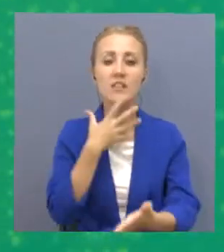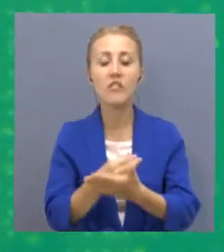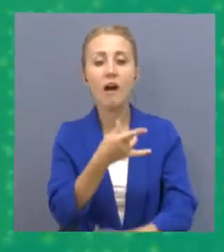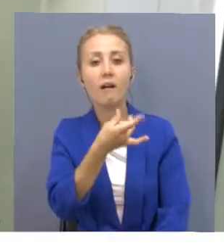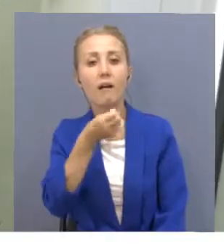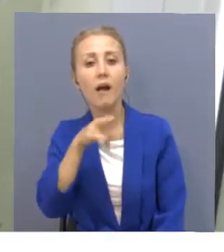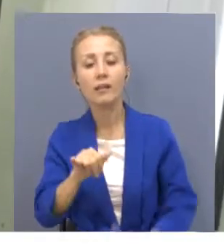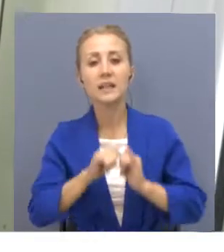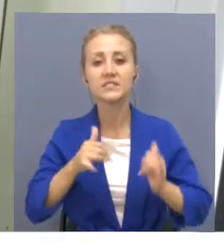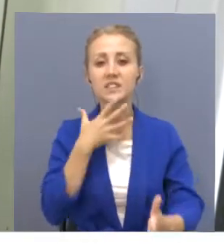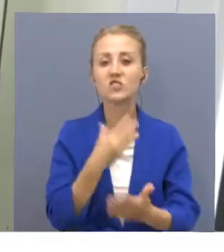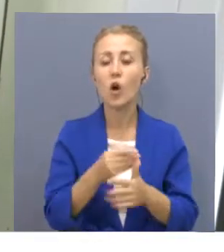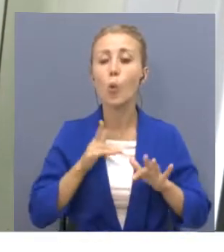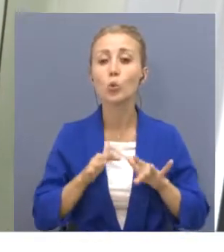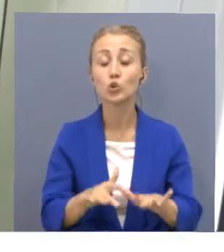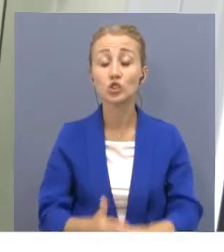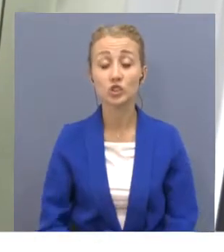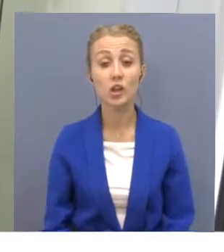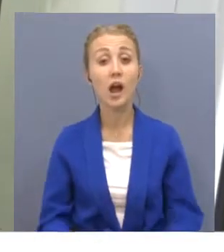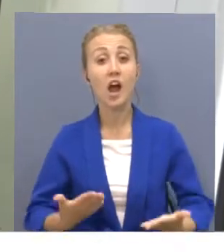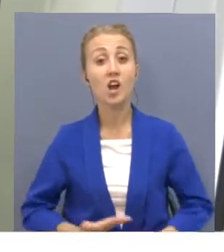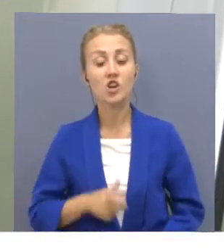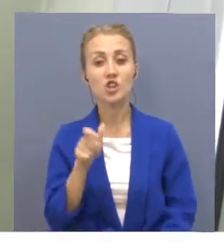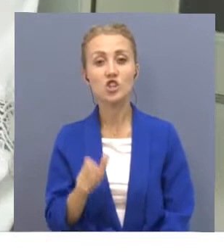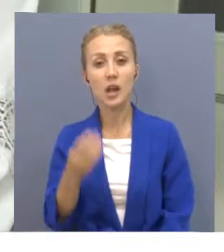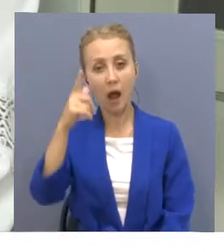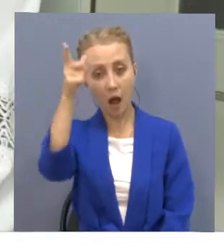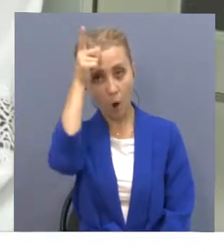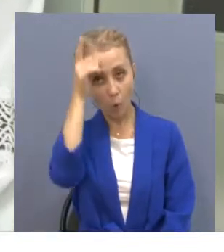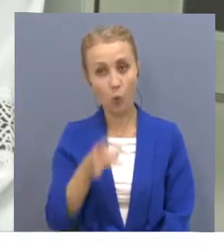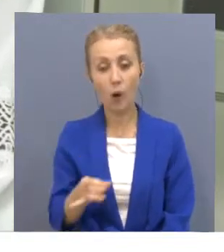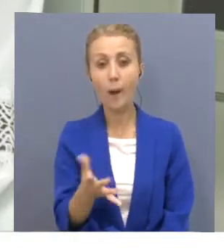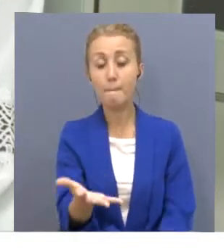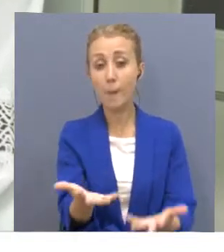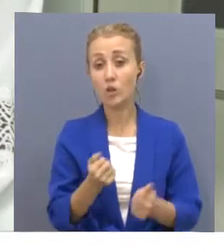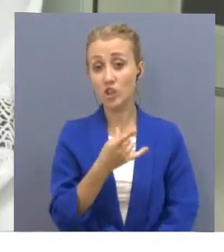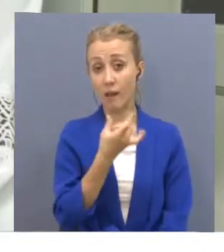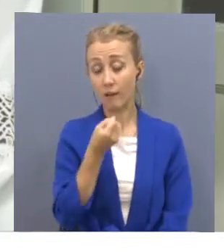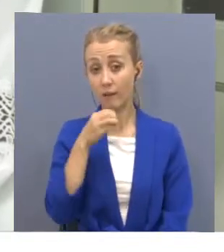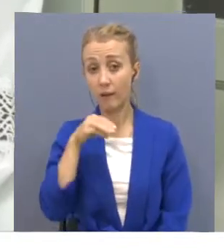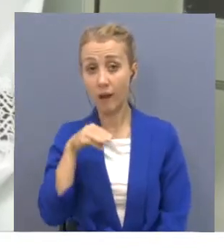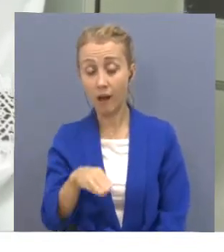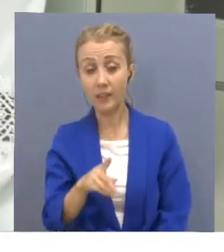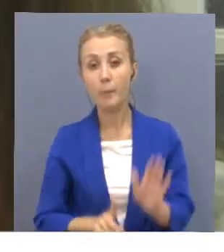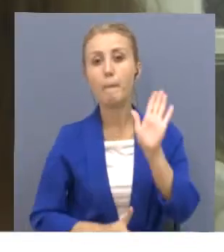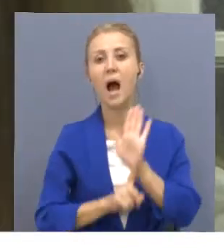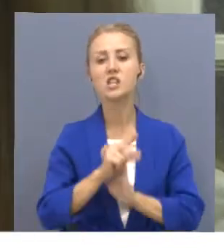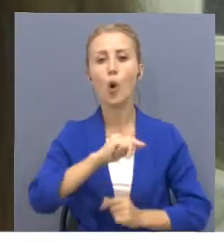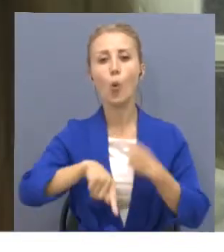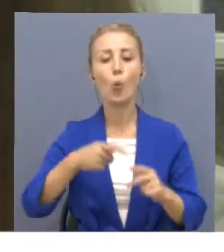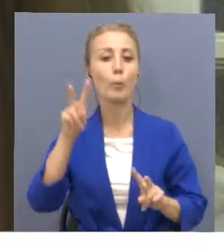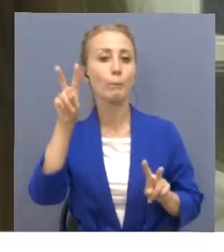дела. Жительница Окольского района Ольга Цыганова получила гранты в рамках программы «Бастау бизнес», чтобы начать свое дело.